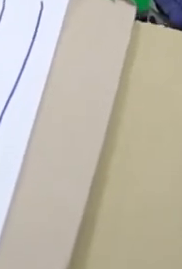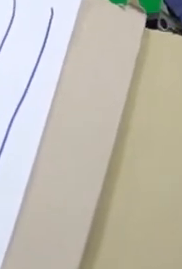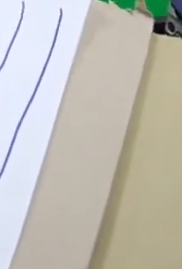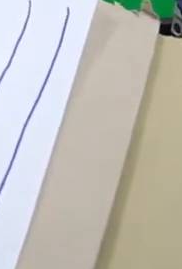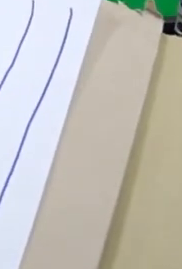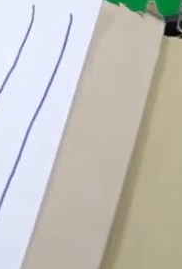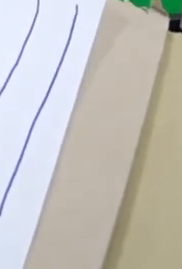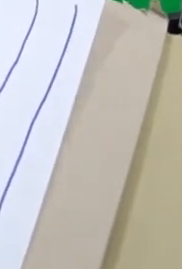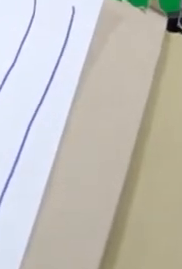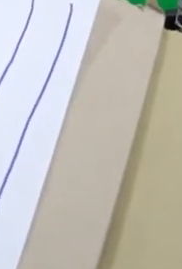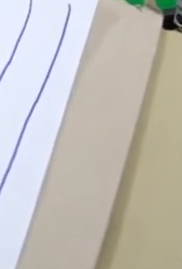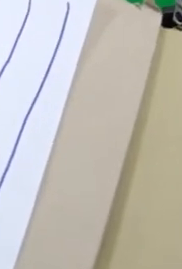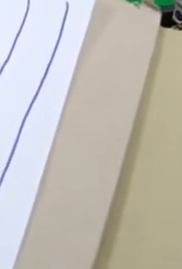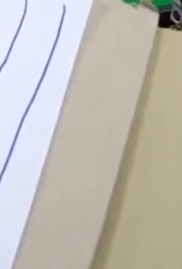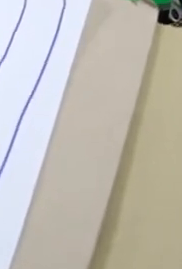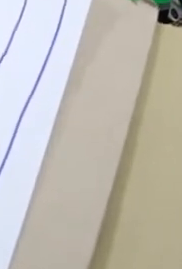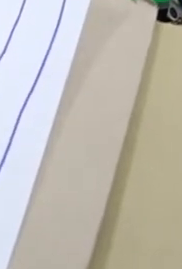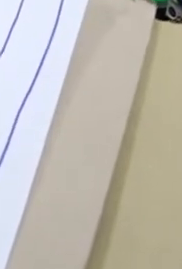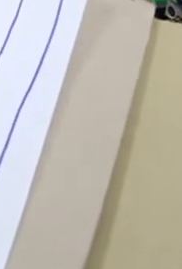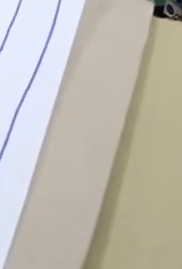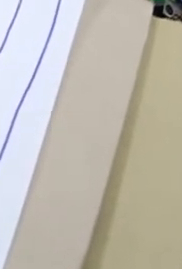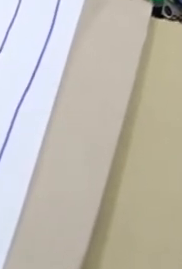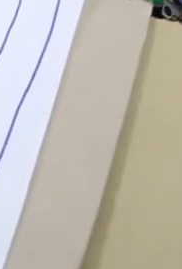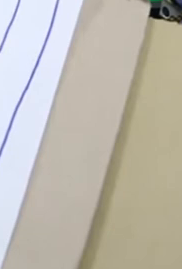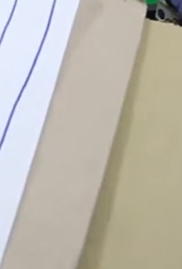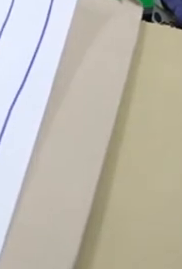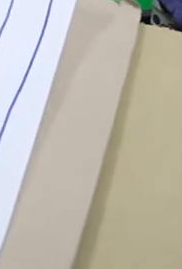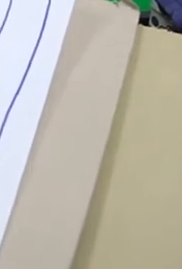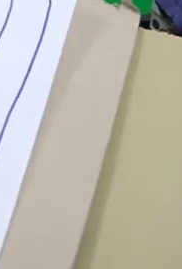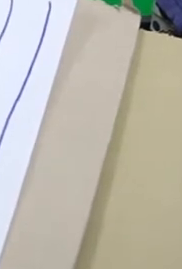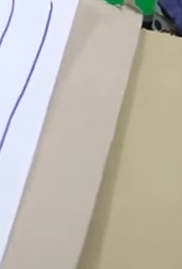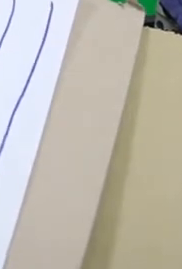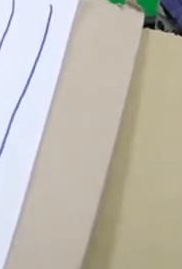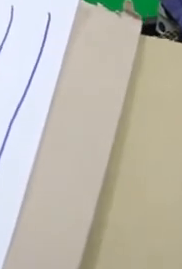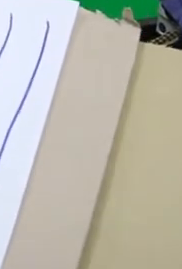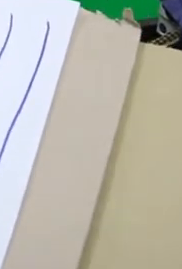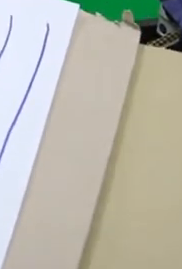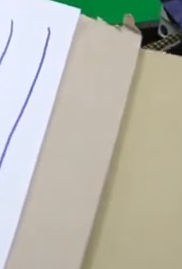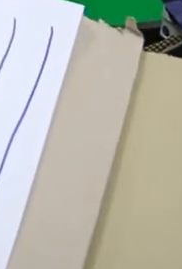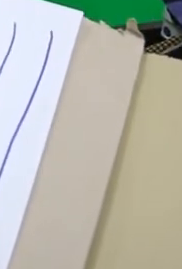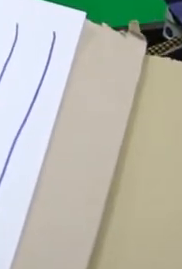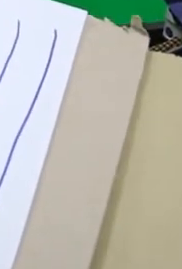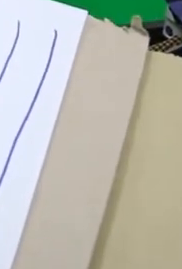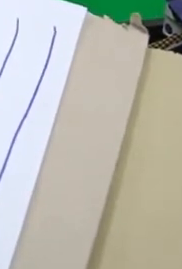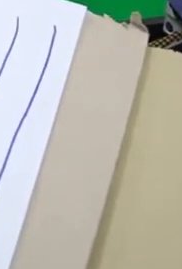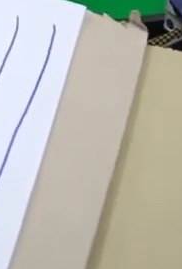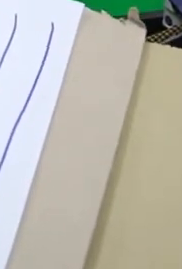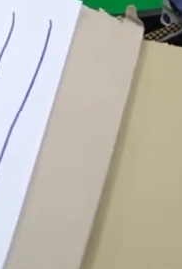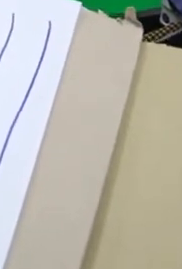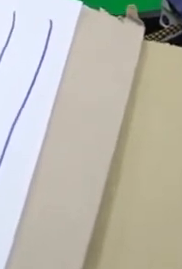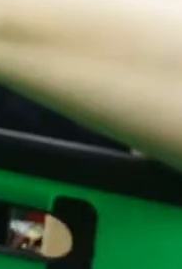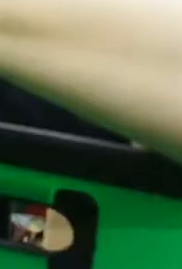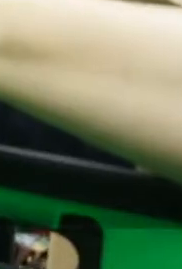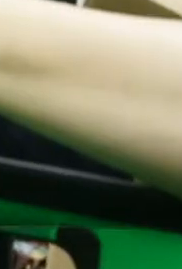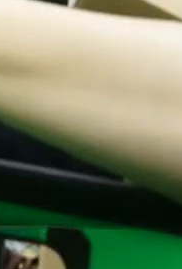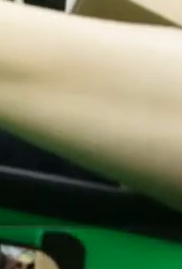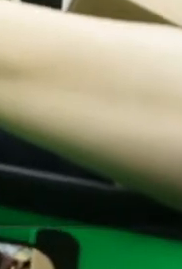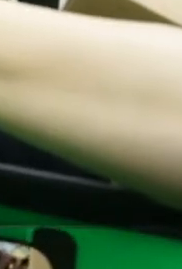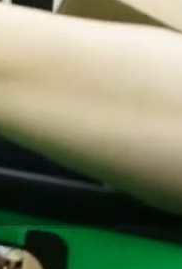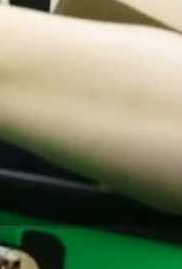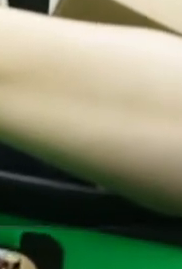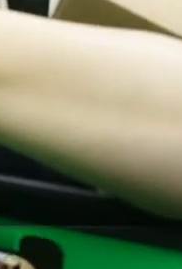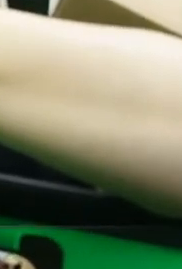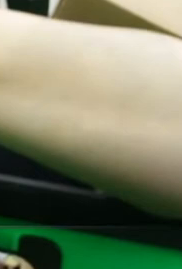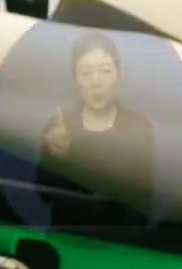제일 큰 금액 얼마? 5,000원? 5,000원? 힘들겠다. 그럼 우리 피자 먹어야 되겠는데? 5,000원 두 명. 지금 뭐